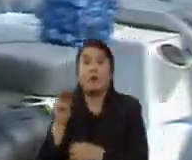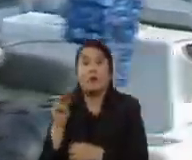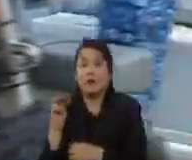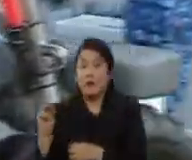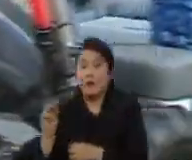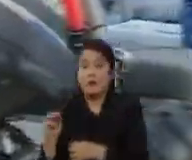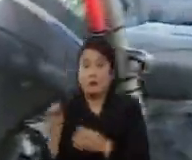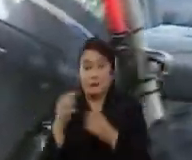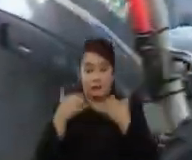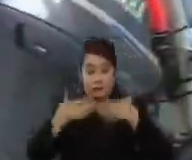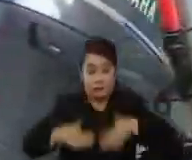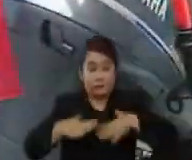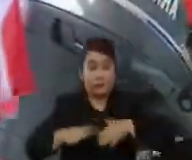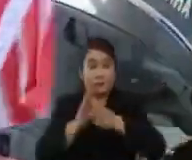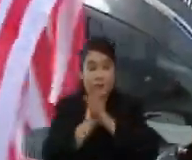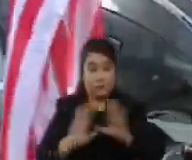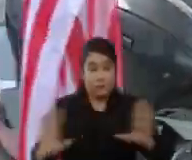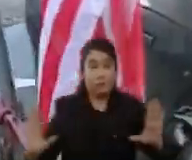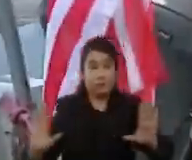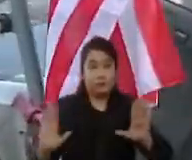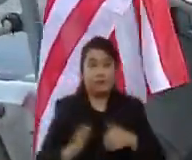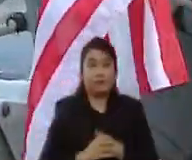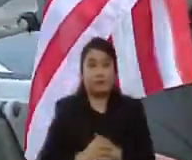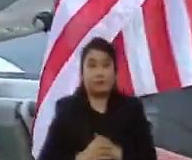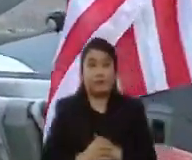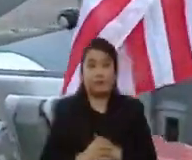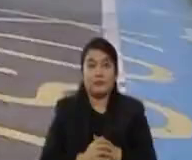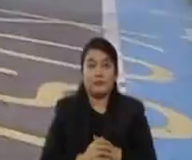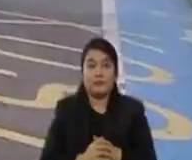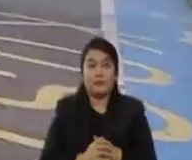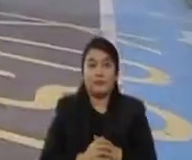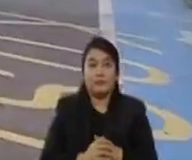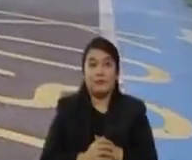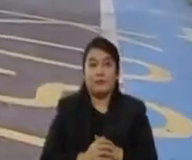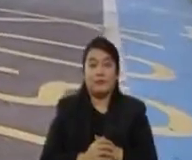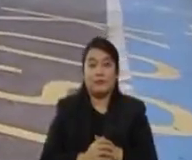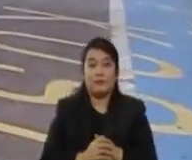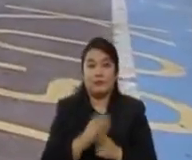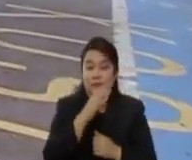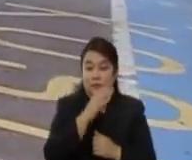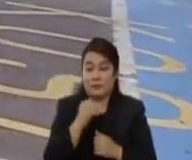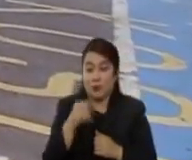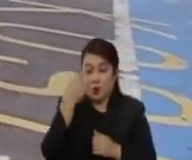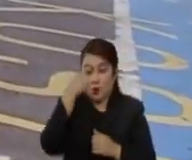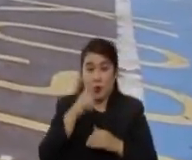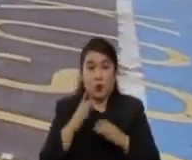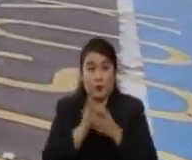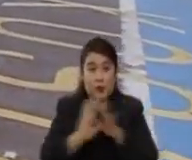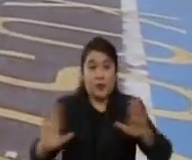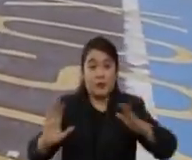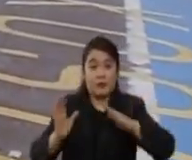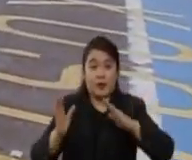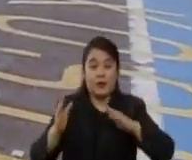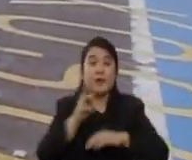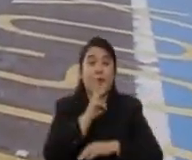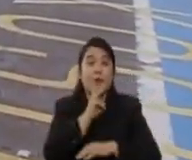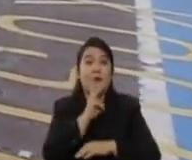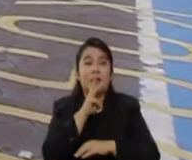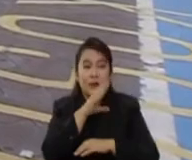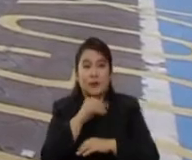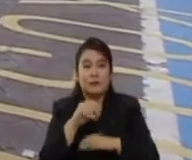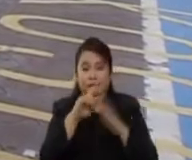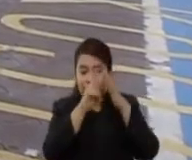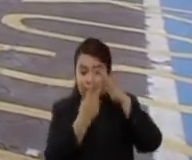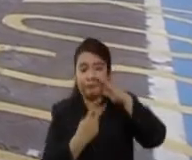menyelamat seperti Personal Flotation Device, Water Rescue Helmet, Self-Contained Underwater Breathing Apparatus Scuba dan